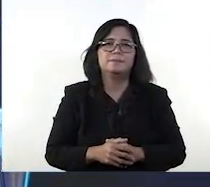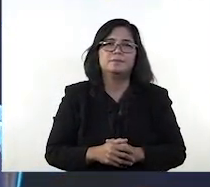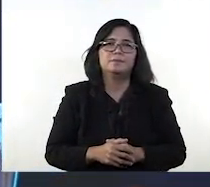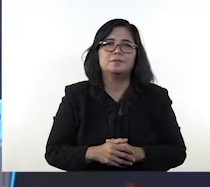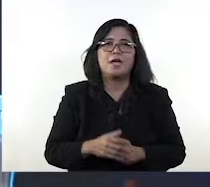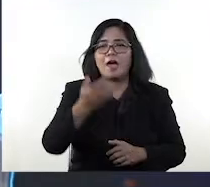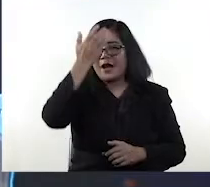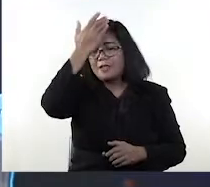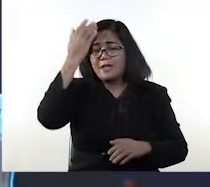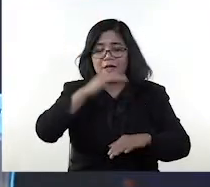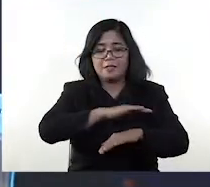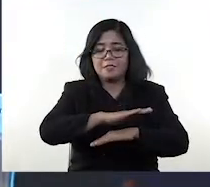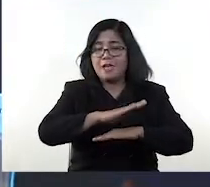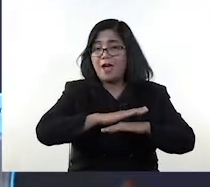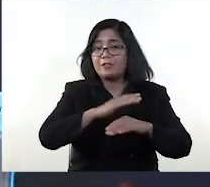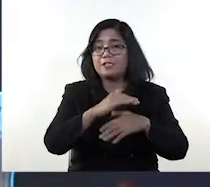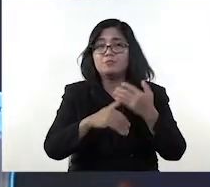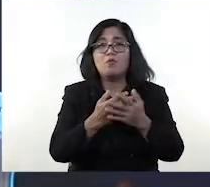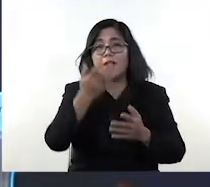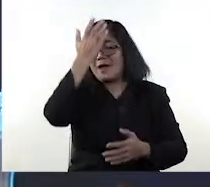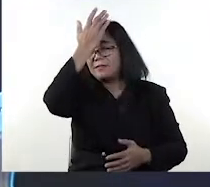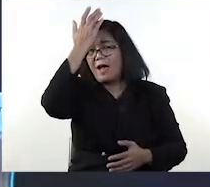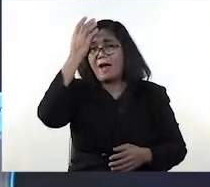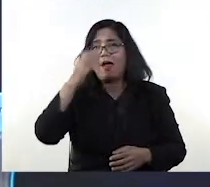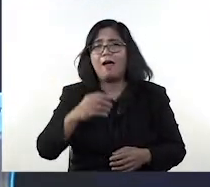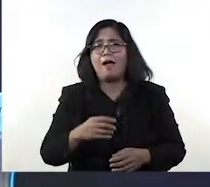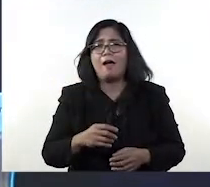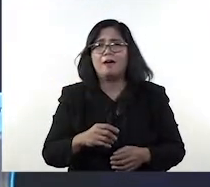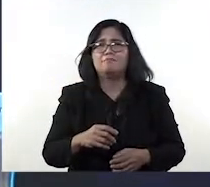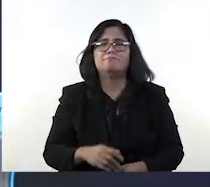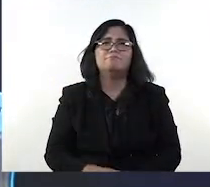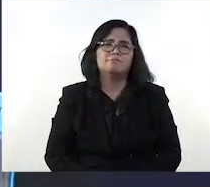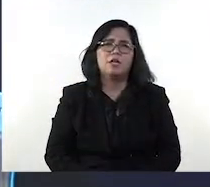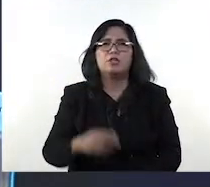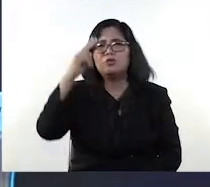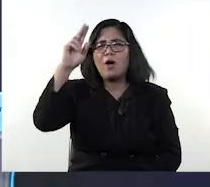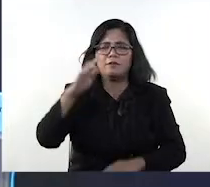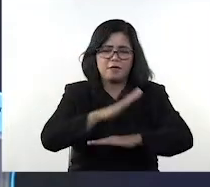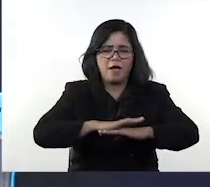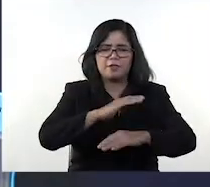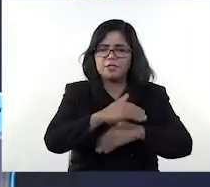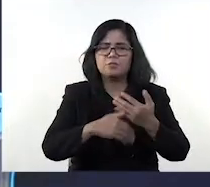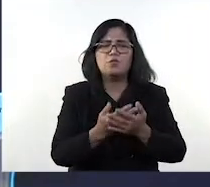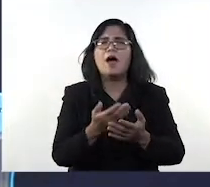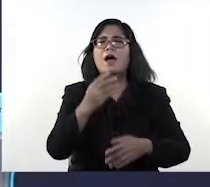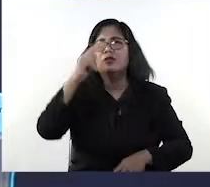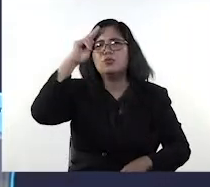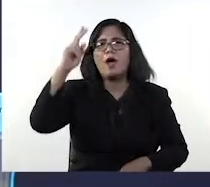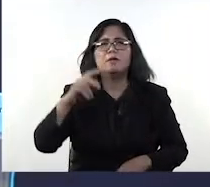Hai oleh raja diatas Segala Raja oleh Tuhan dan segala Tuhan begitu dimuliakan kau bayangkan